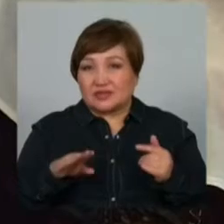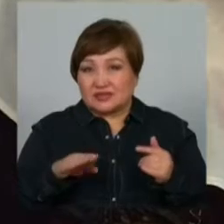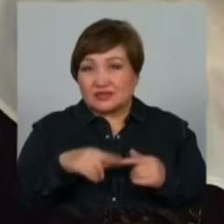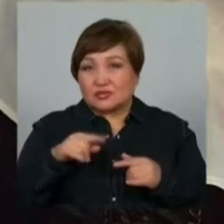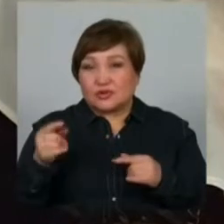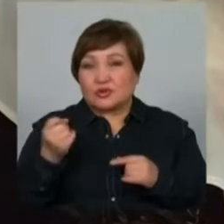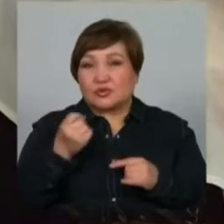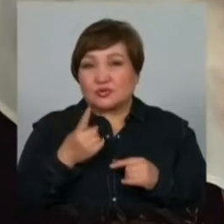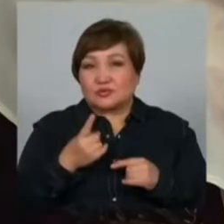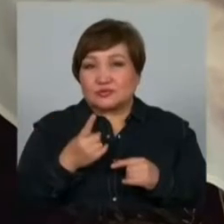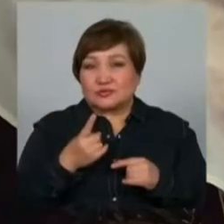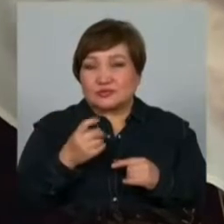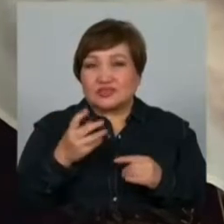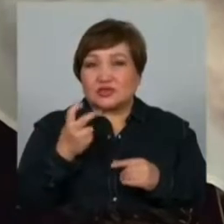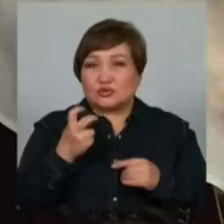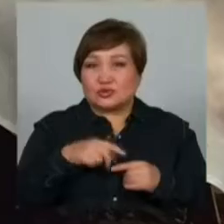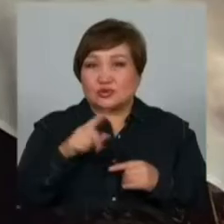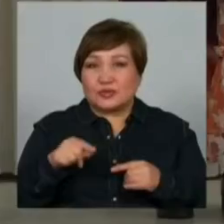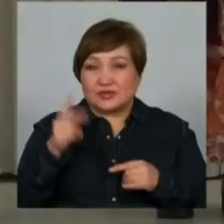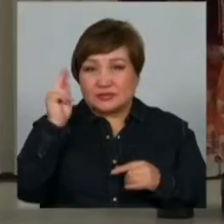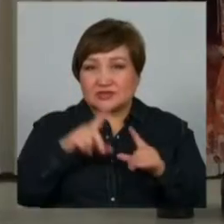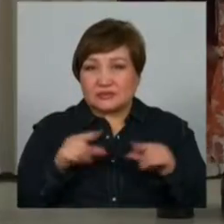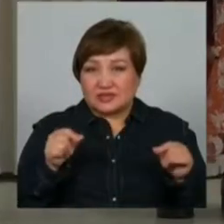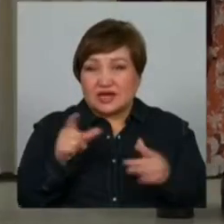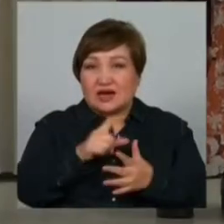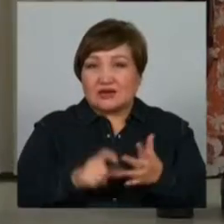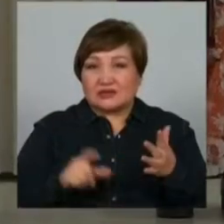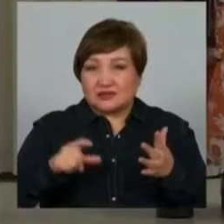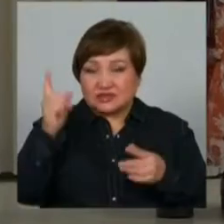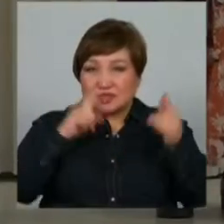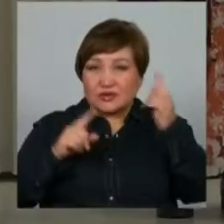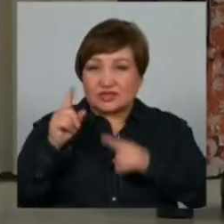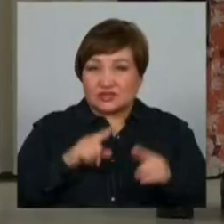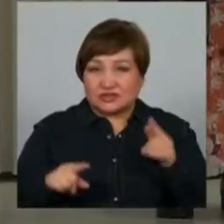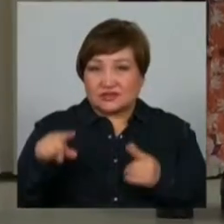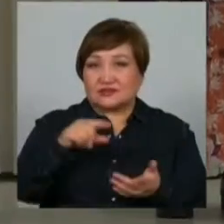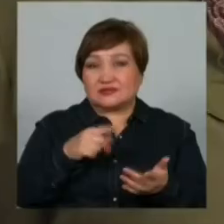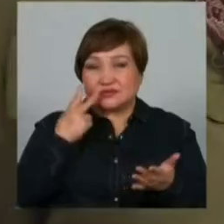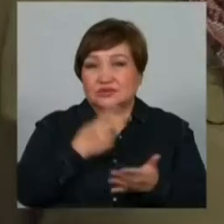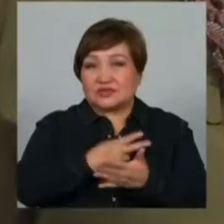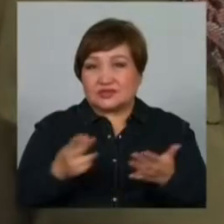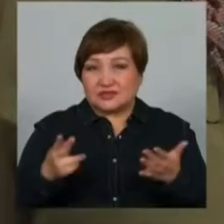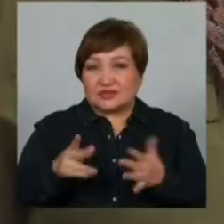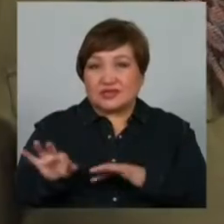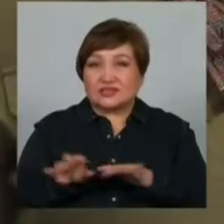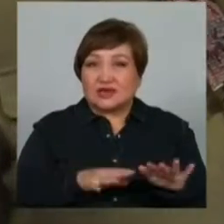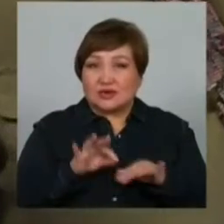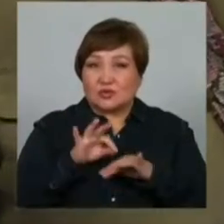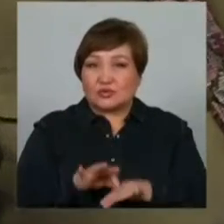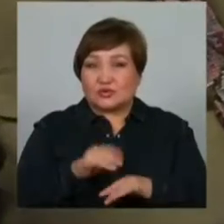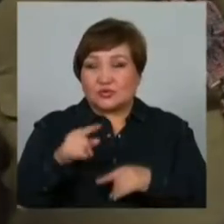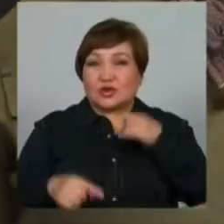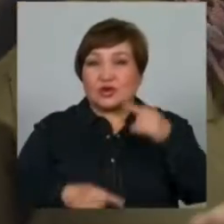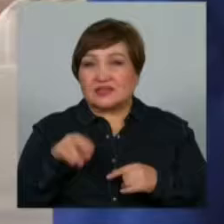мектепте ақынның шығармашылығын дәріптеген іс-шара өтті. Мерекелік жиынға жыр алыбының шөбіресі Мұратхан Жамбылов арнайы қонақ